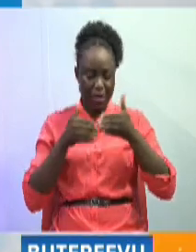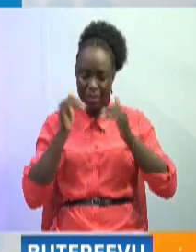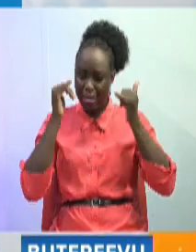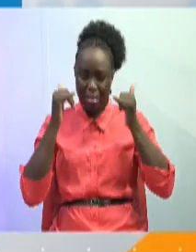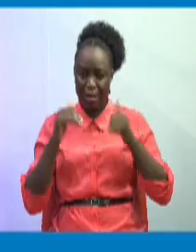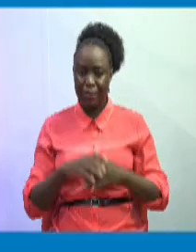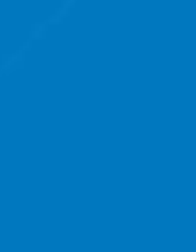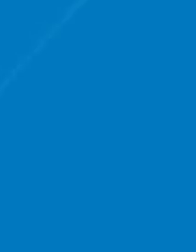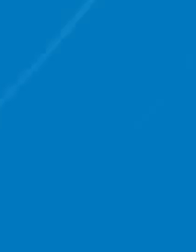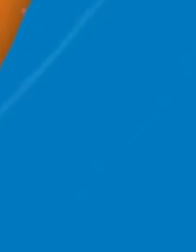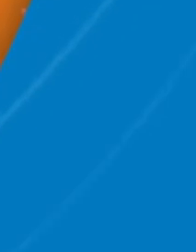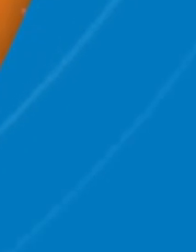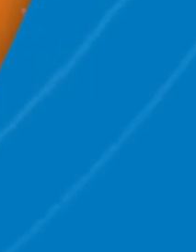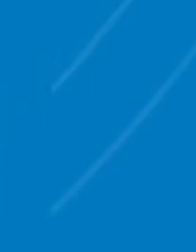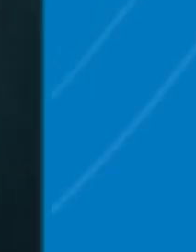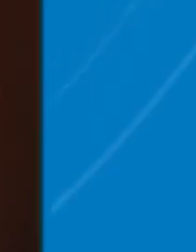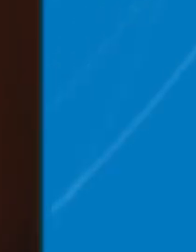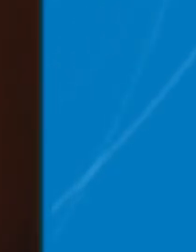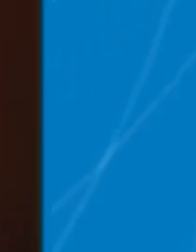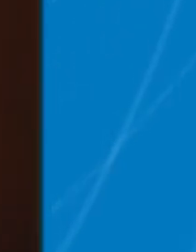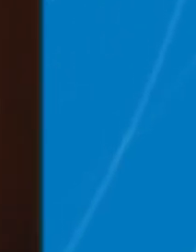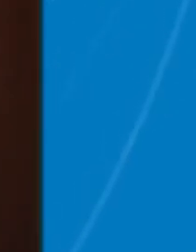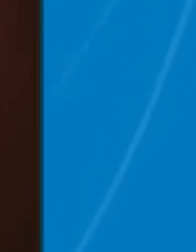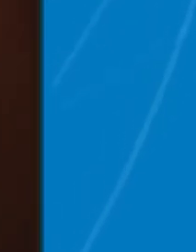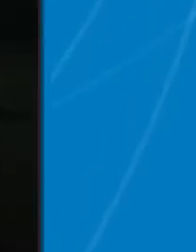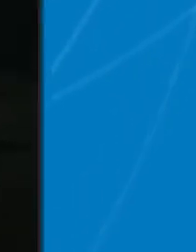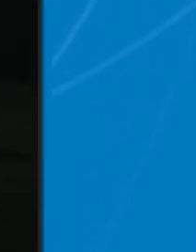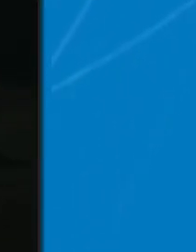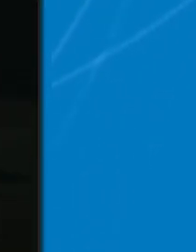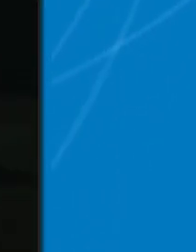all you have is just a dream. We are